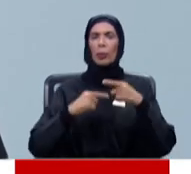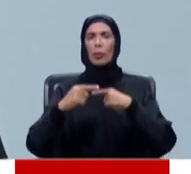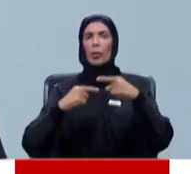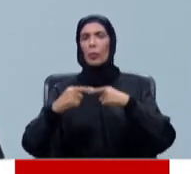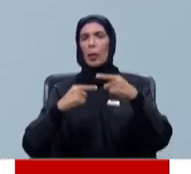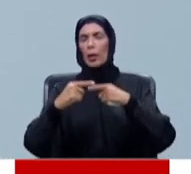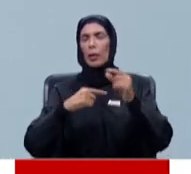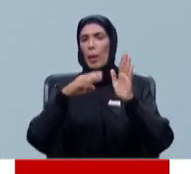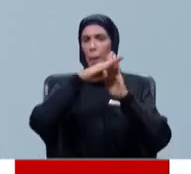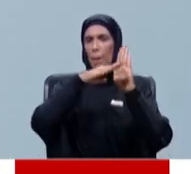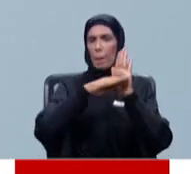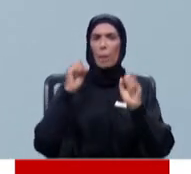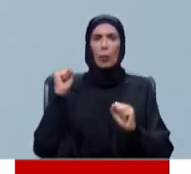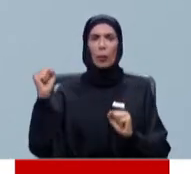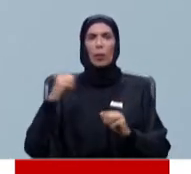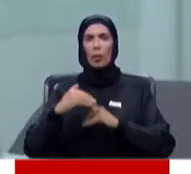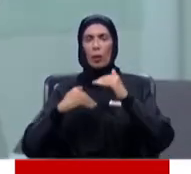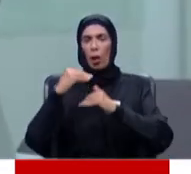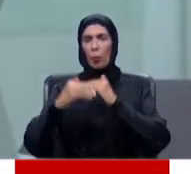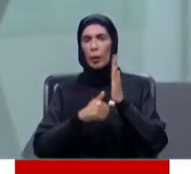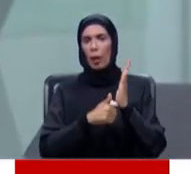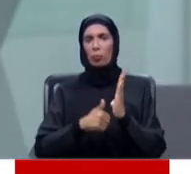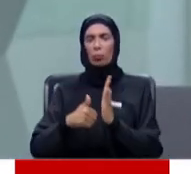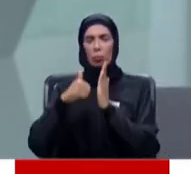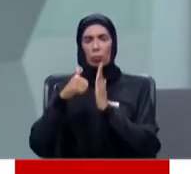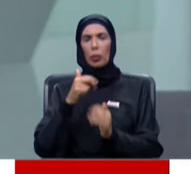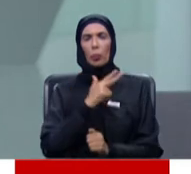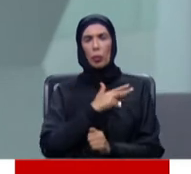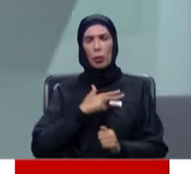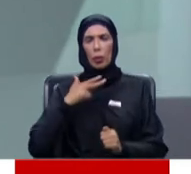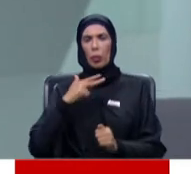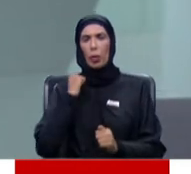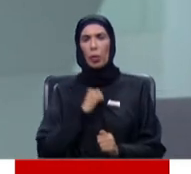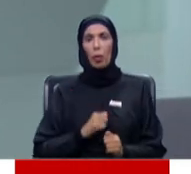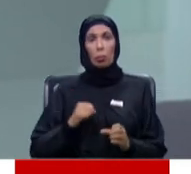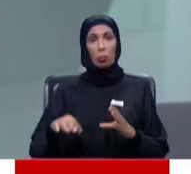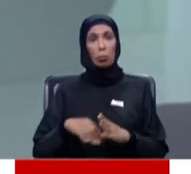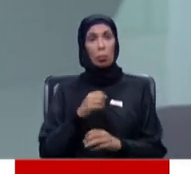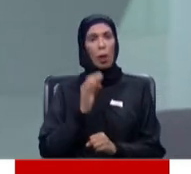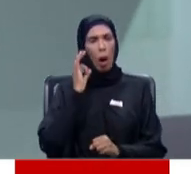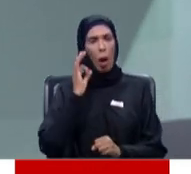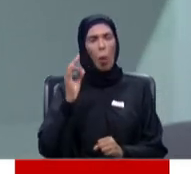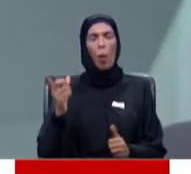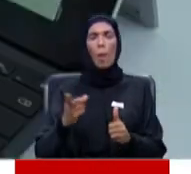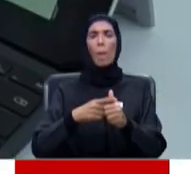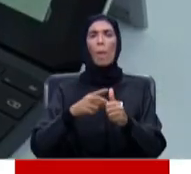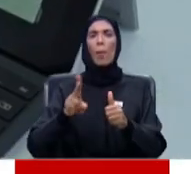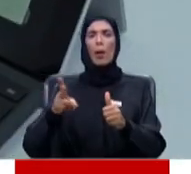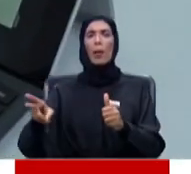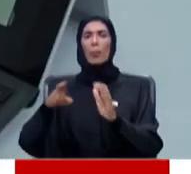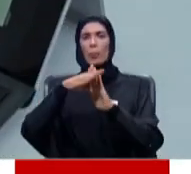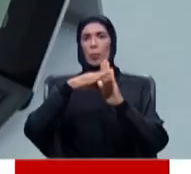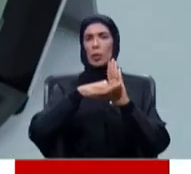نموذج البرنامج الوطني لتطوير القيادات الحكومية ليتضمن الابتكار كمكون أساسي في مختلف